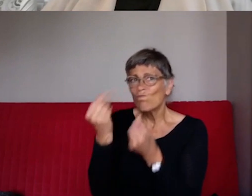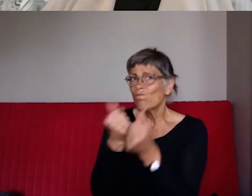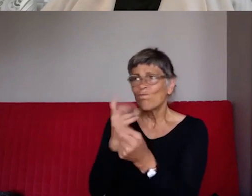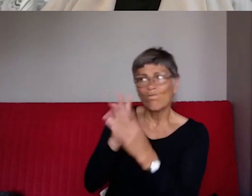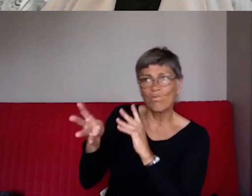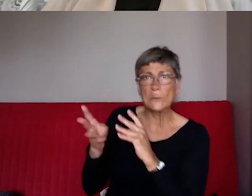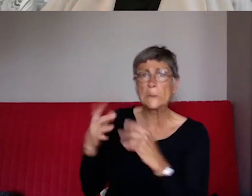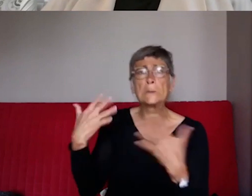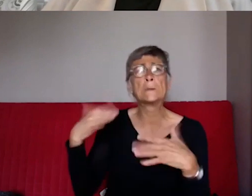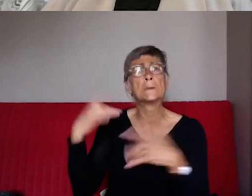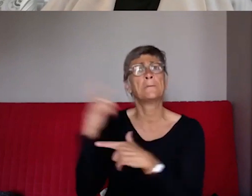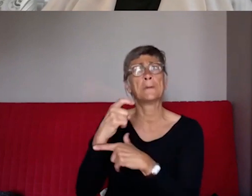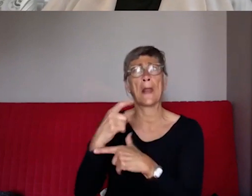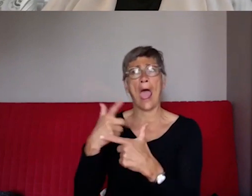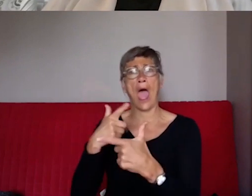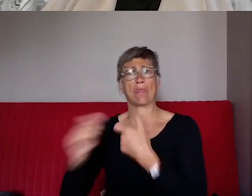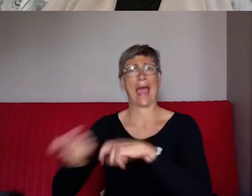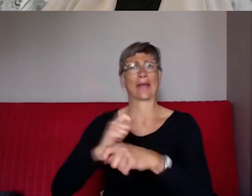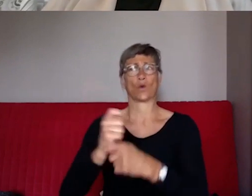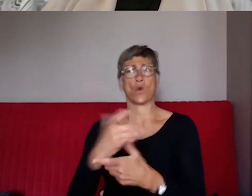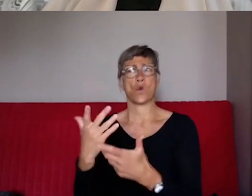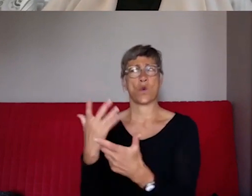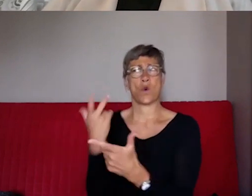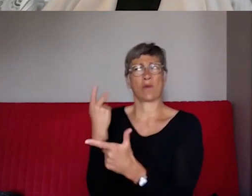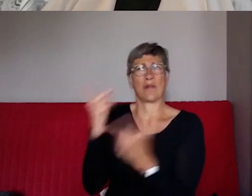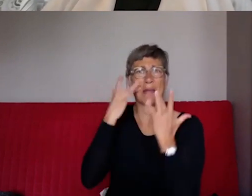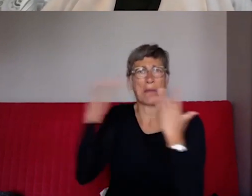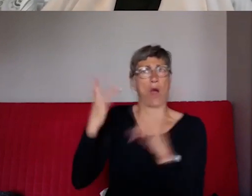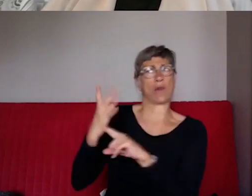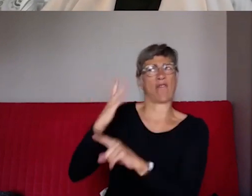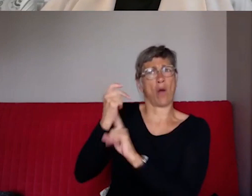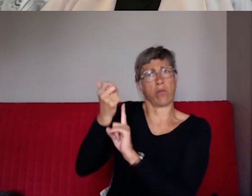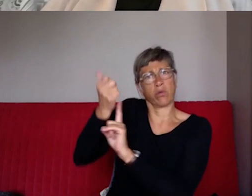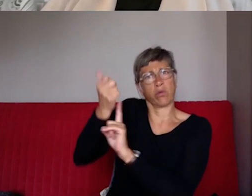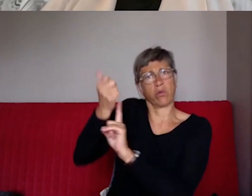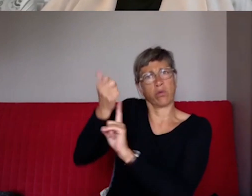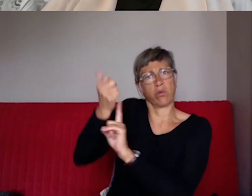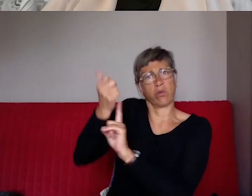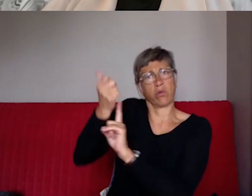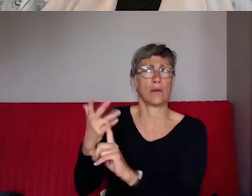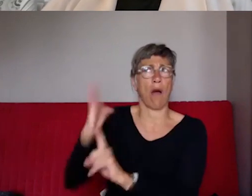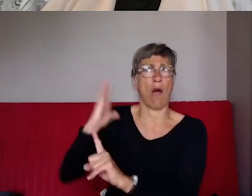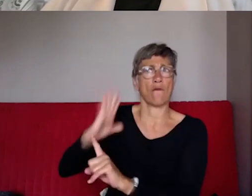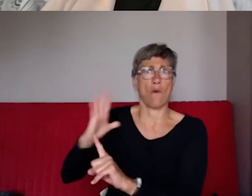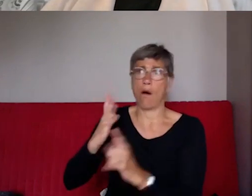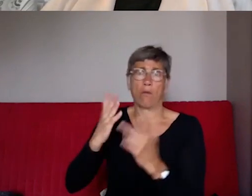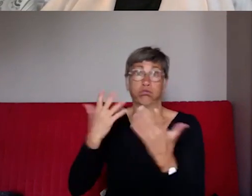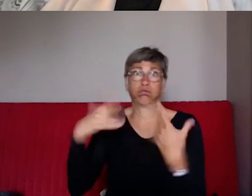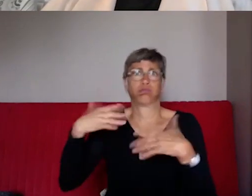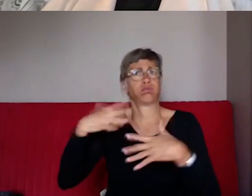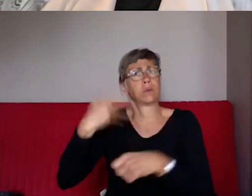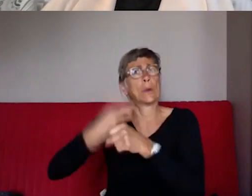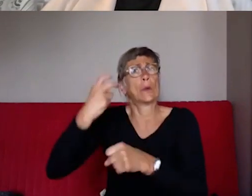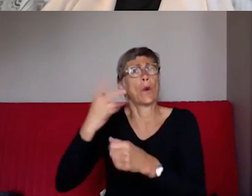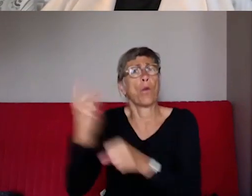interactions transverses étaient plutôt mauvaises dans ses expériences passées, où il avait eu des clashs et où il avait dû quitter des postes. Mais la personne